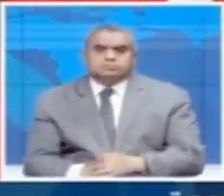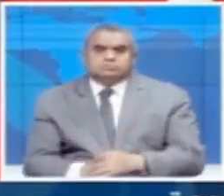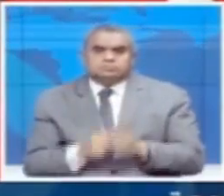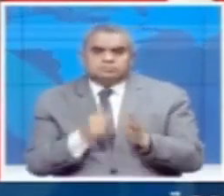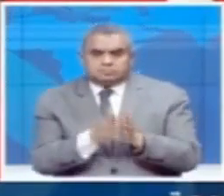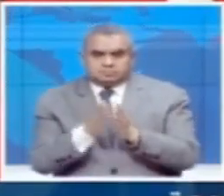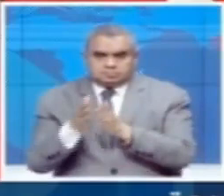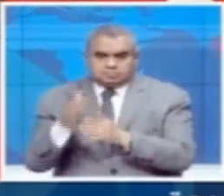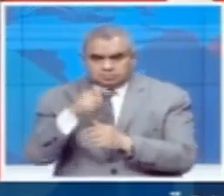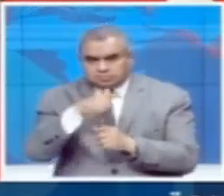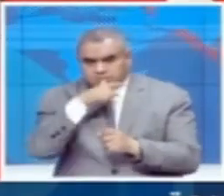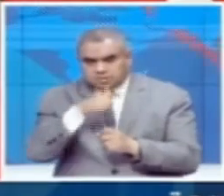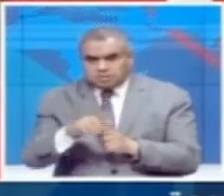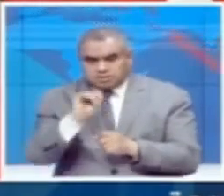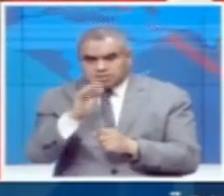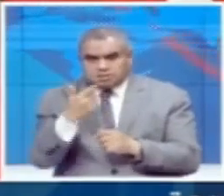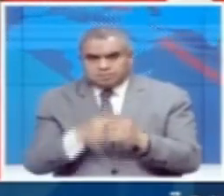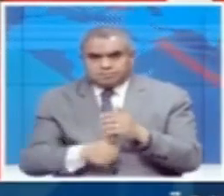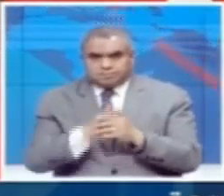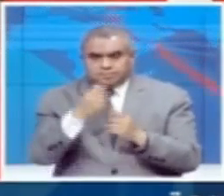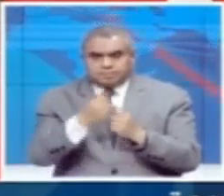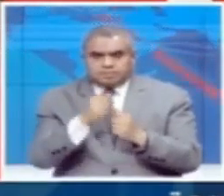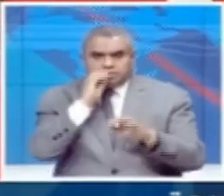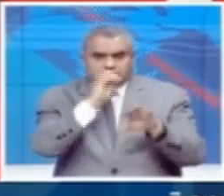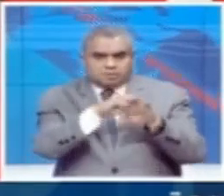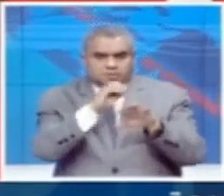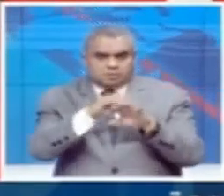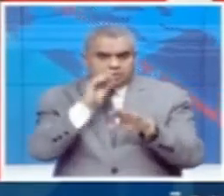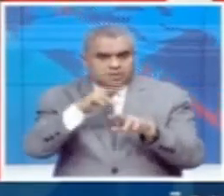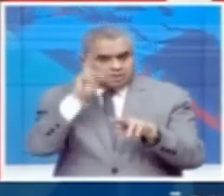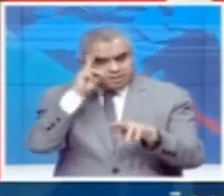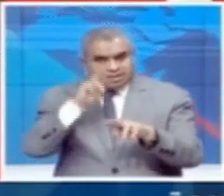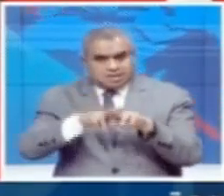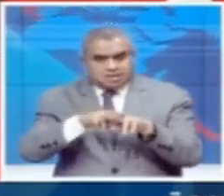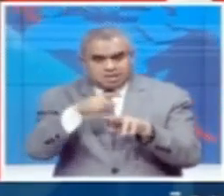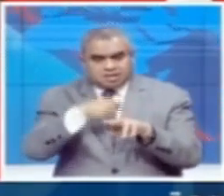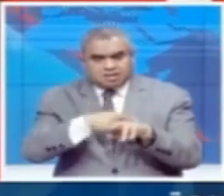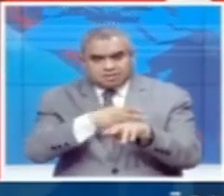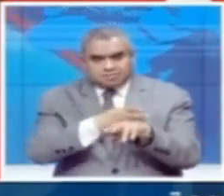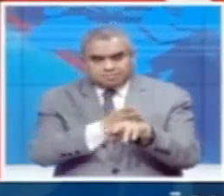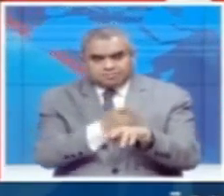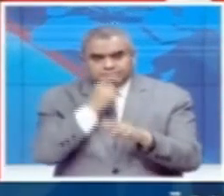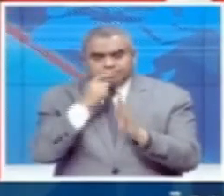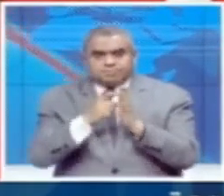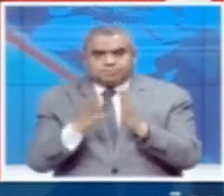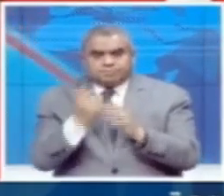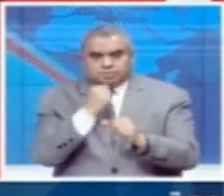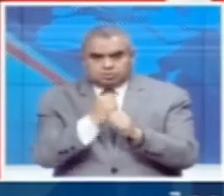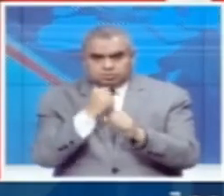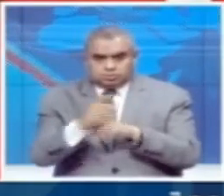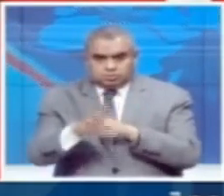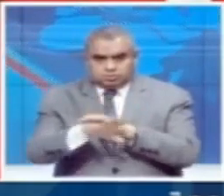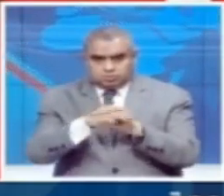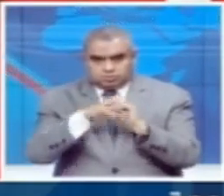بس بوضوح أن على الإسرائيليين أن يقوموا بالتزام بالقوانين الدولية وأن يقوموا